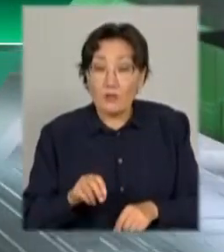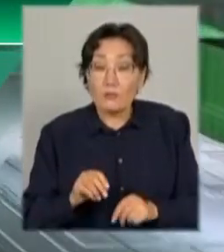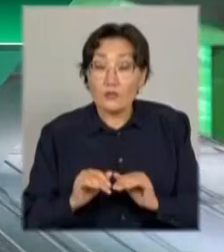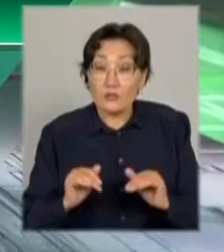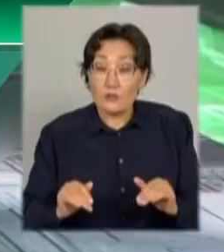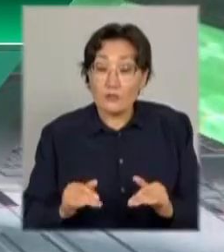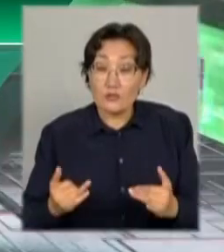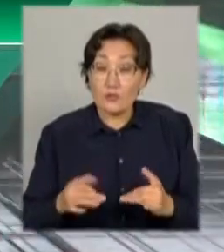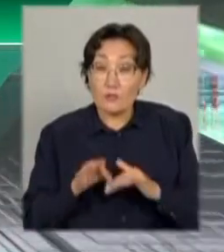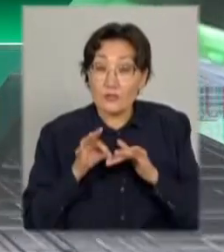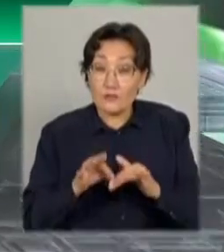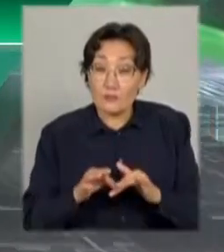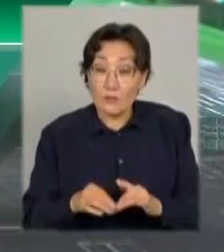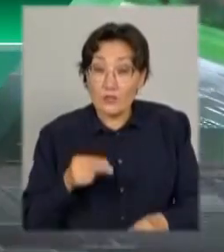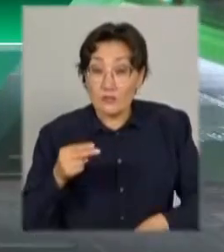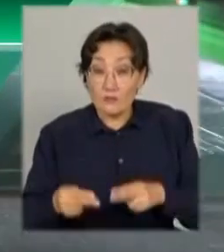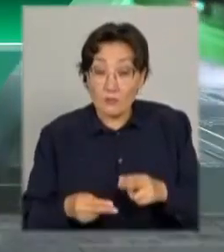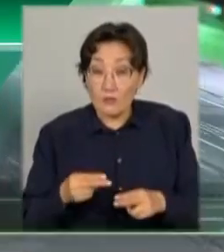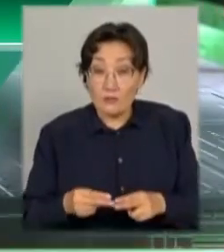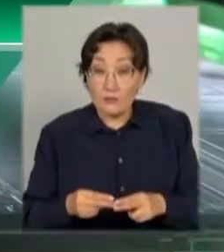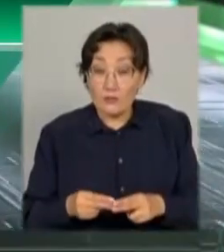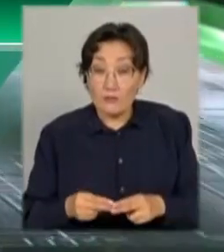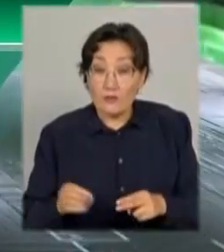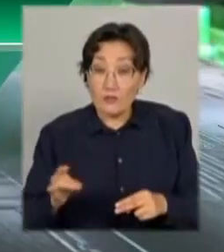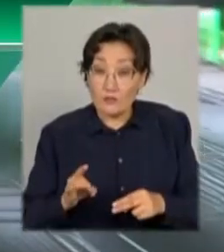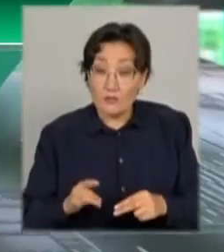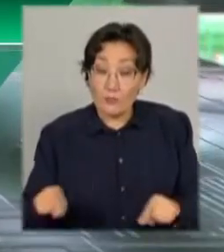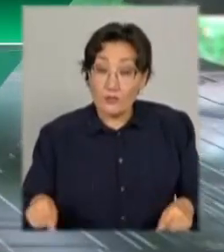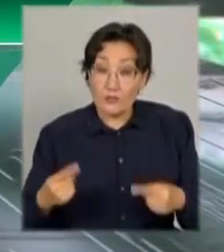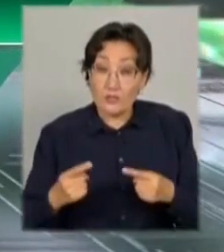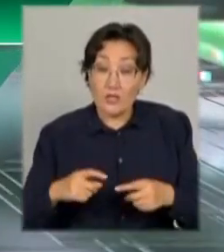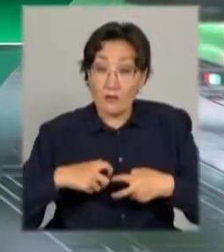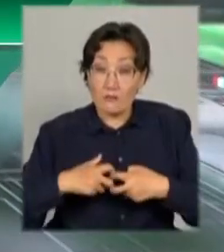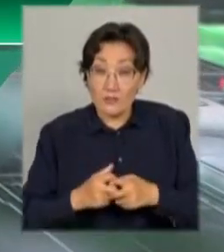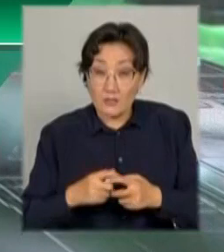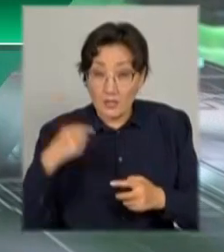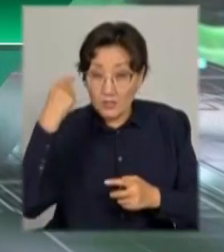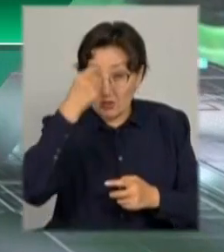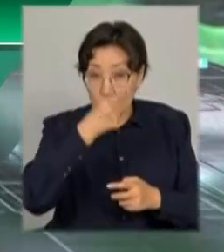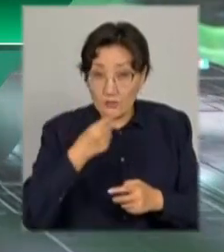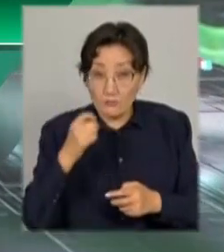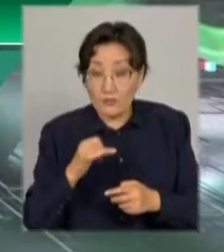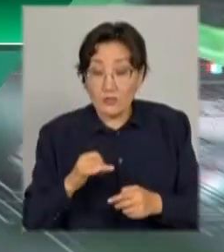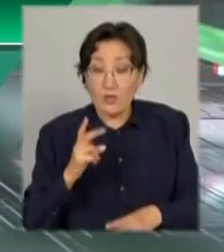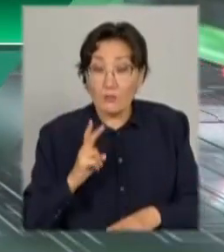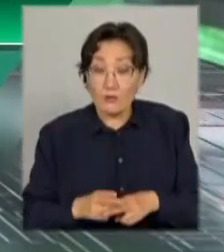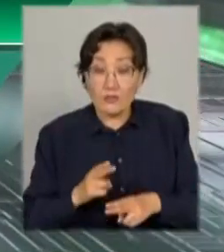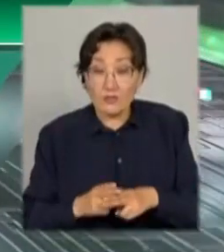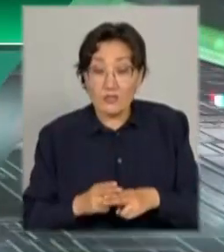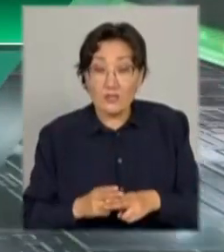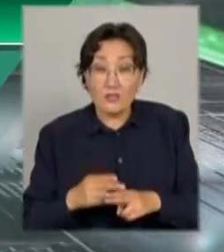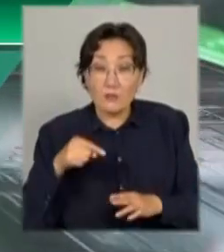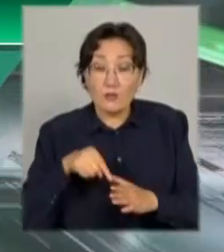ортопедами сегодня проведено оперативное вмешательство в объеме восстановления костей лицевого скелета, металлоостеосинтез